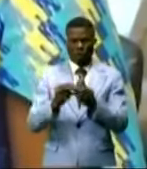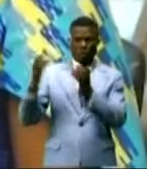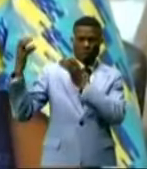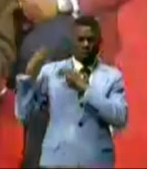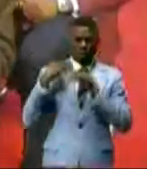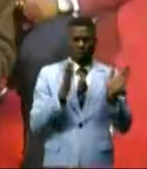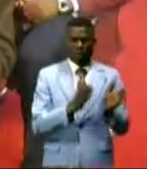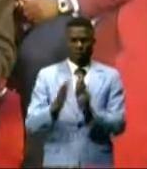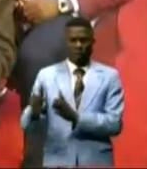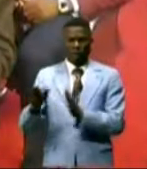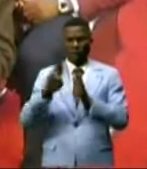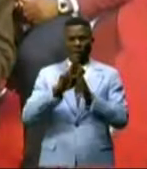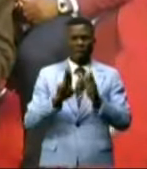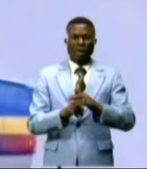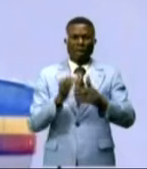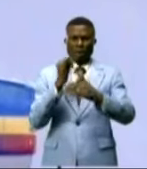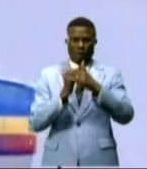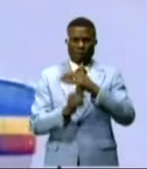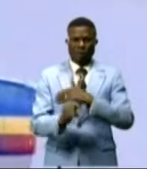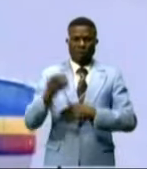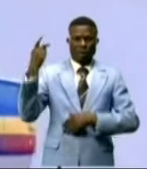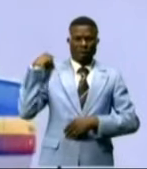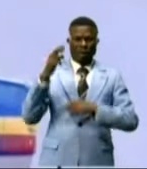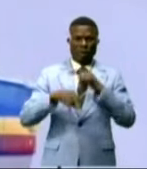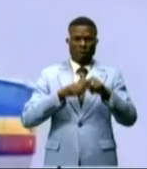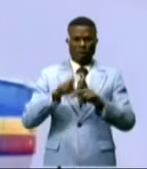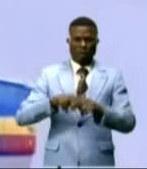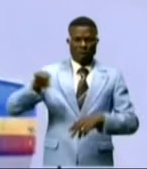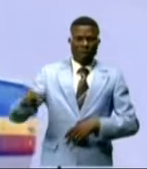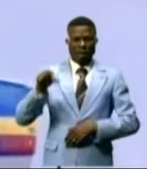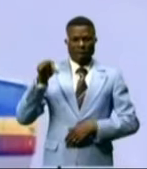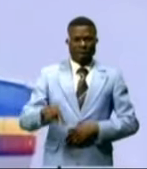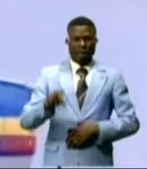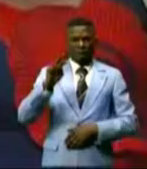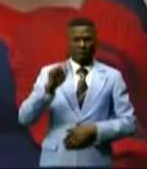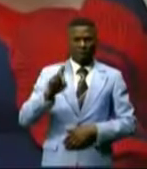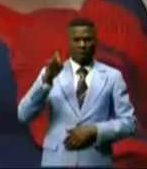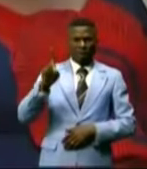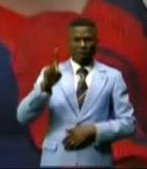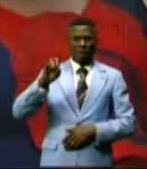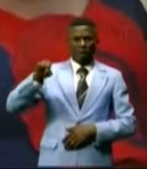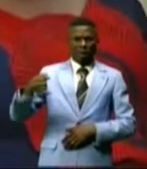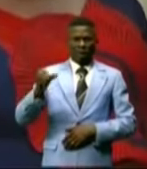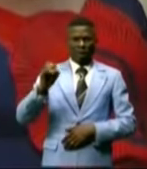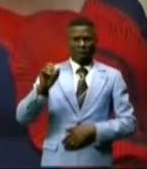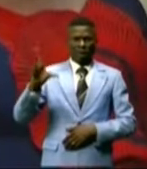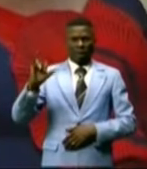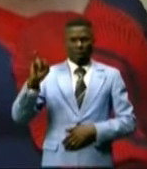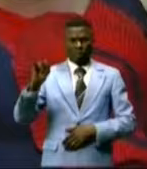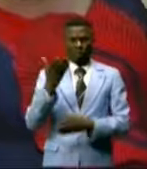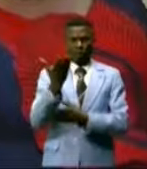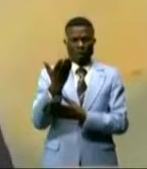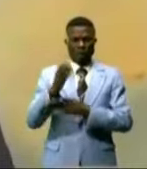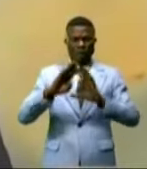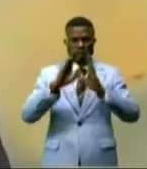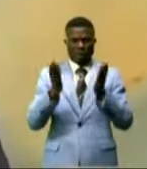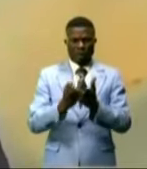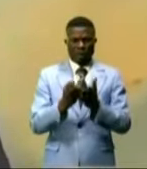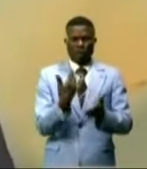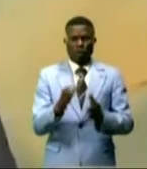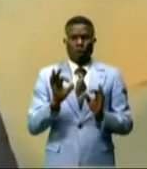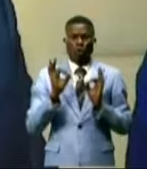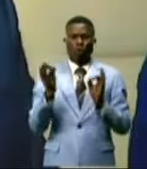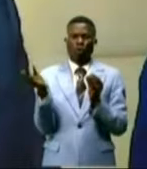de l'élaboration du règlement intérieur, le député national Jacques Joly, a épinglé devant la plénière quelques innovations